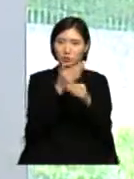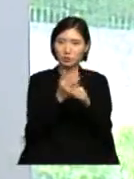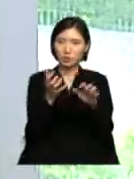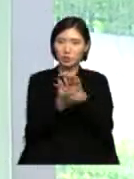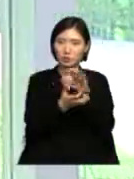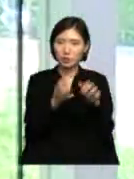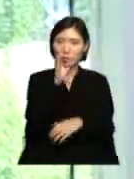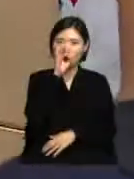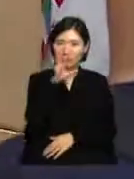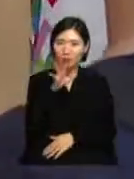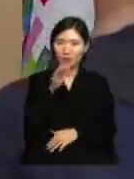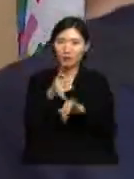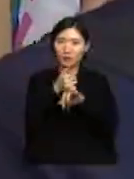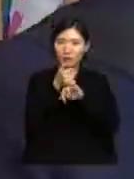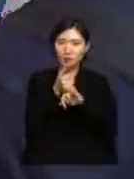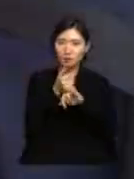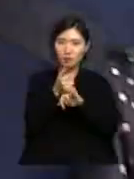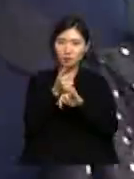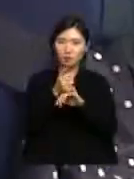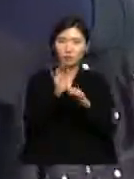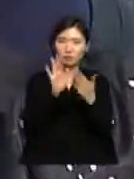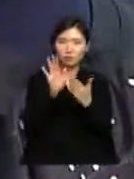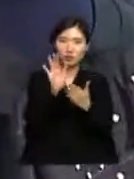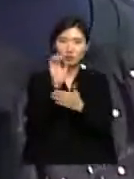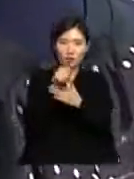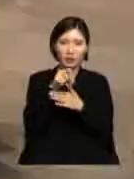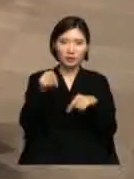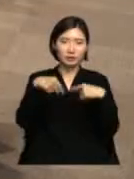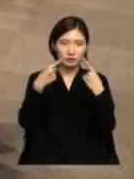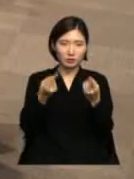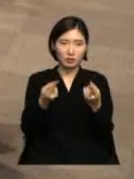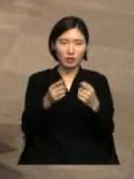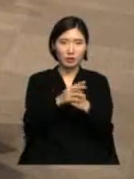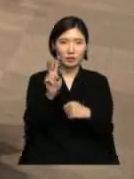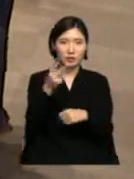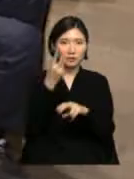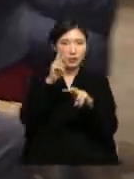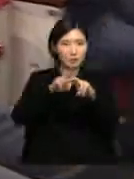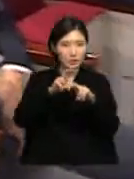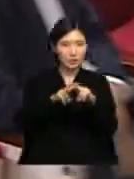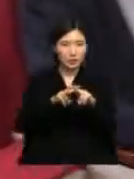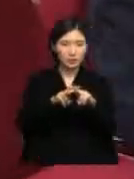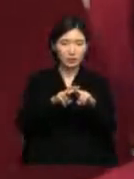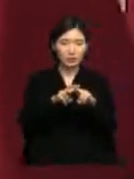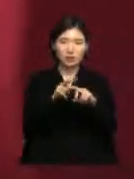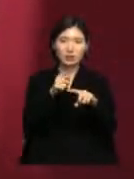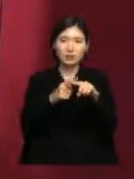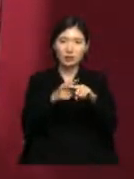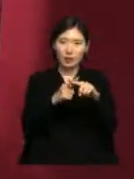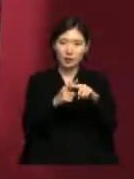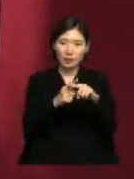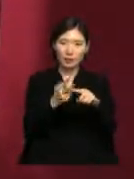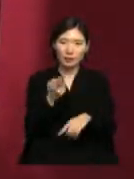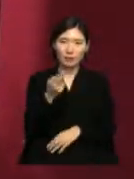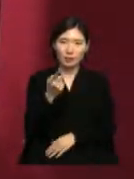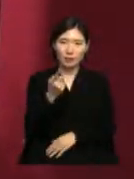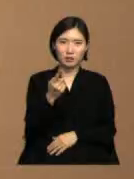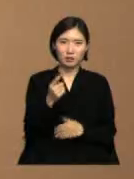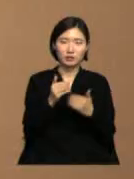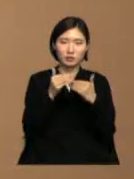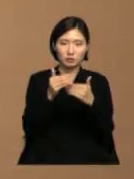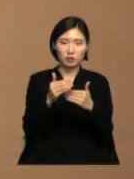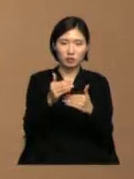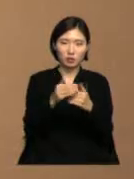피우겠다는 약속을 하고서야 입장이 허용됐습니다. 200석 정도의 강당을 절반도 못 채운 채 시작된